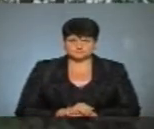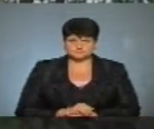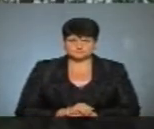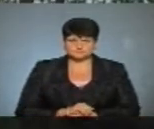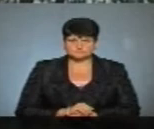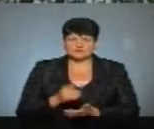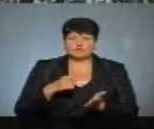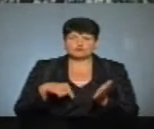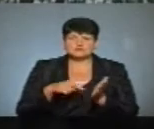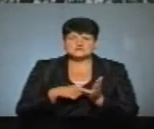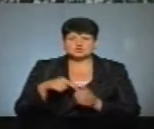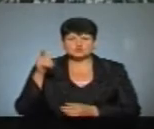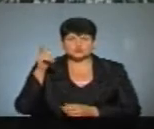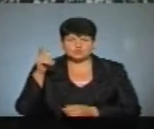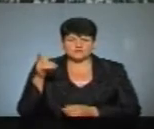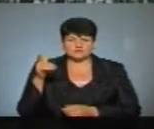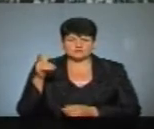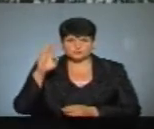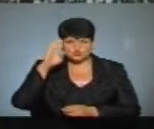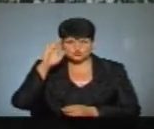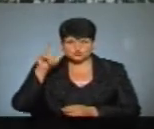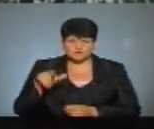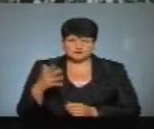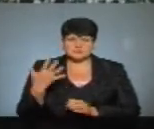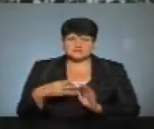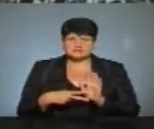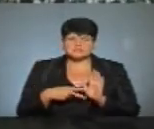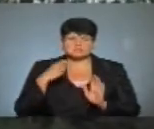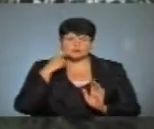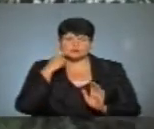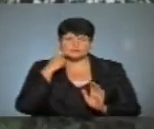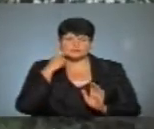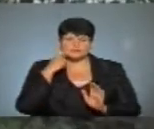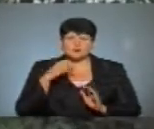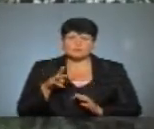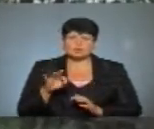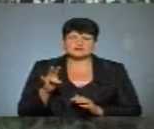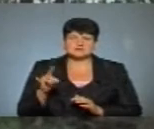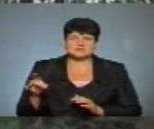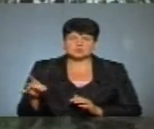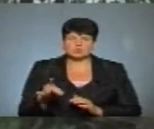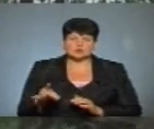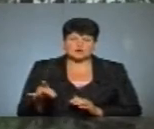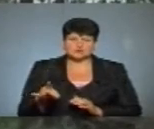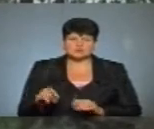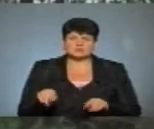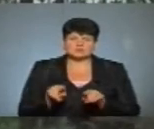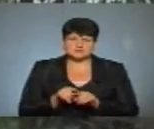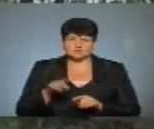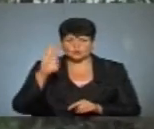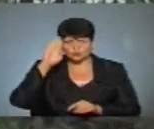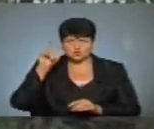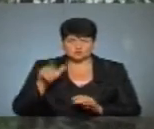місті Чорткові чоловік 57 років, в Монастирському районі так само